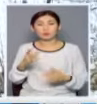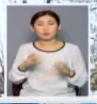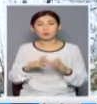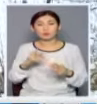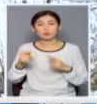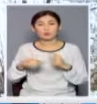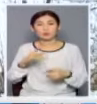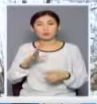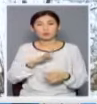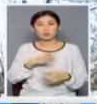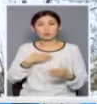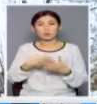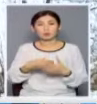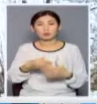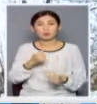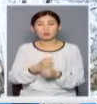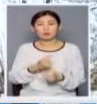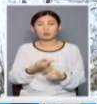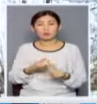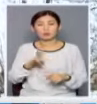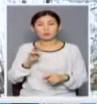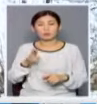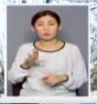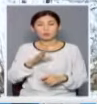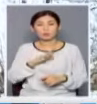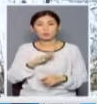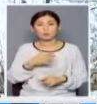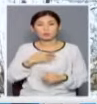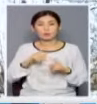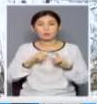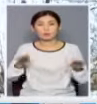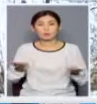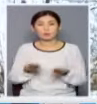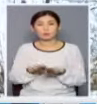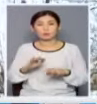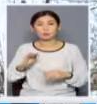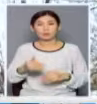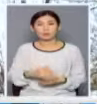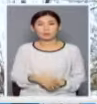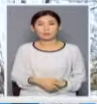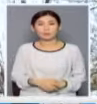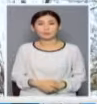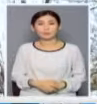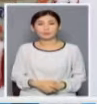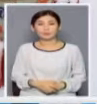бизнеса. Чтобы выполнить свою миссию как неправительственная организация, мы открываем такое предприятие.